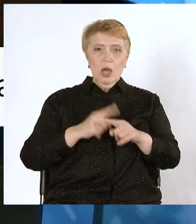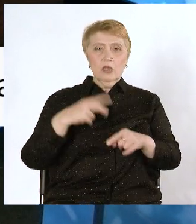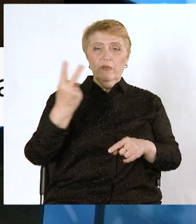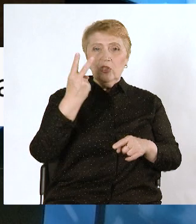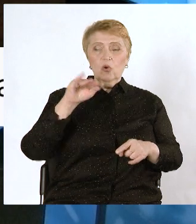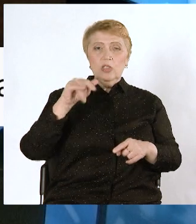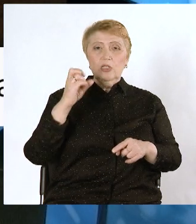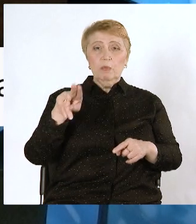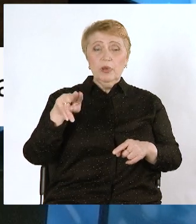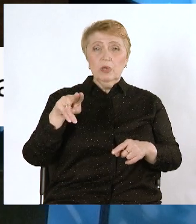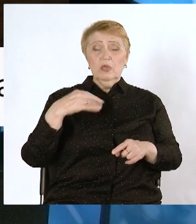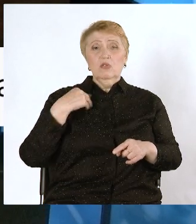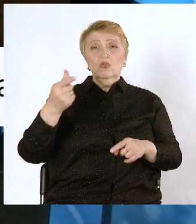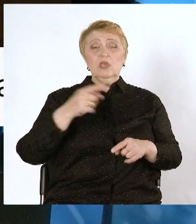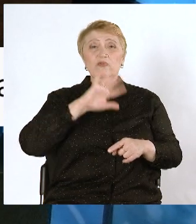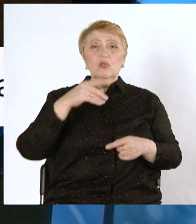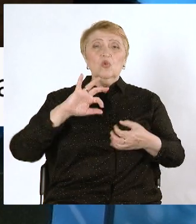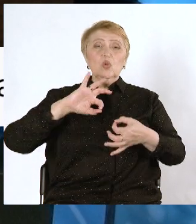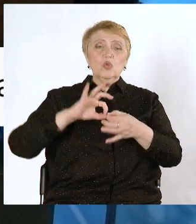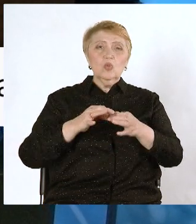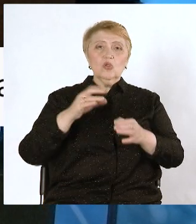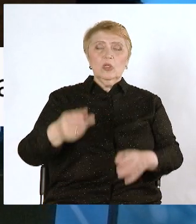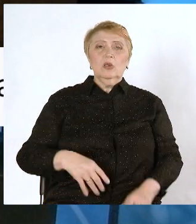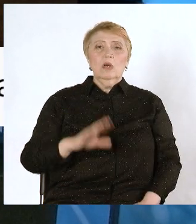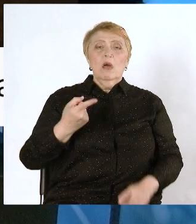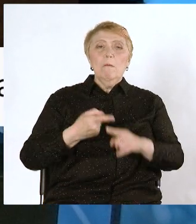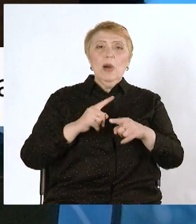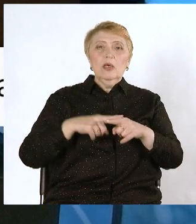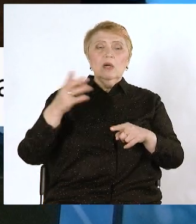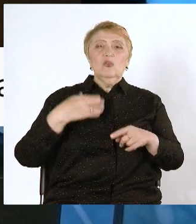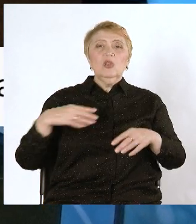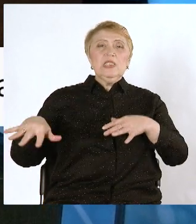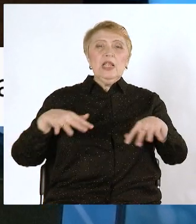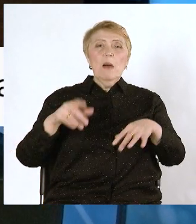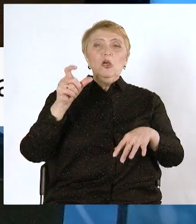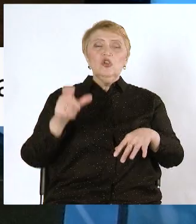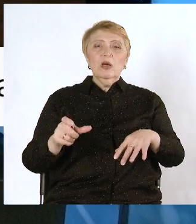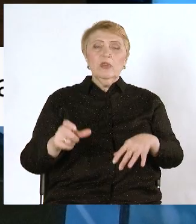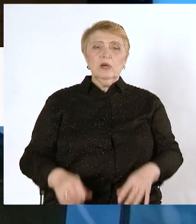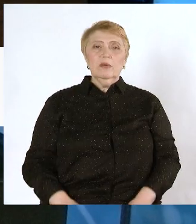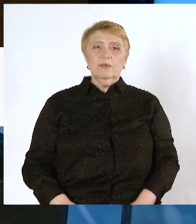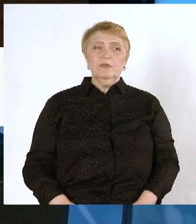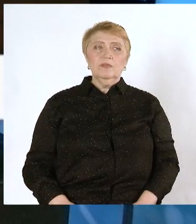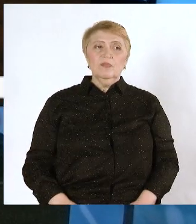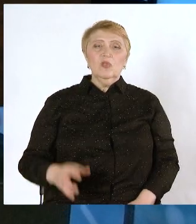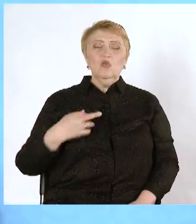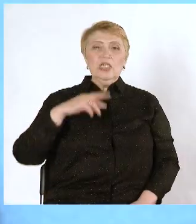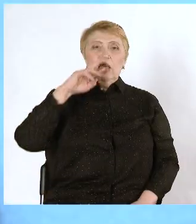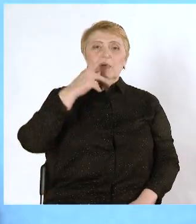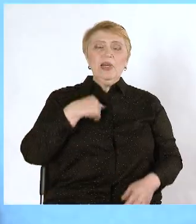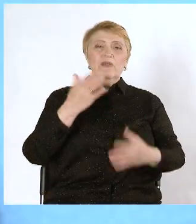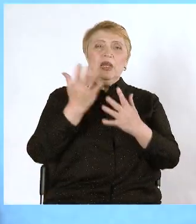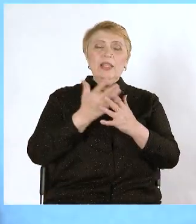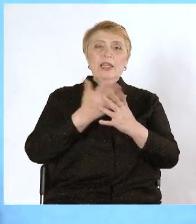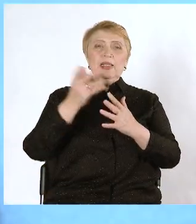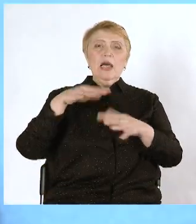диагноз парадокса и поэтому поэтому слабость клетка пуста inner и нет она не может правильно делиться поэтому у